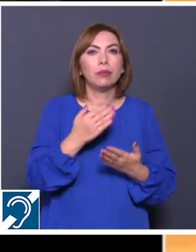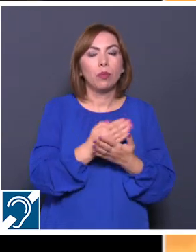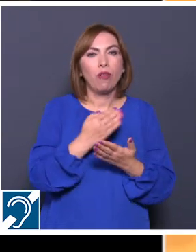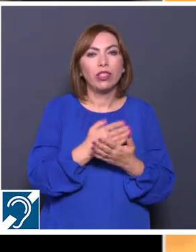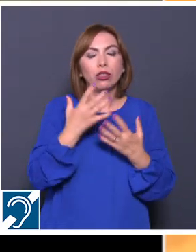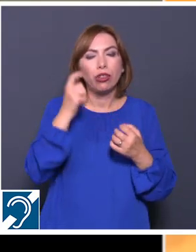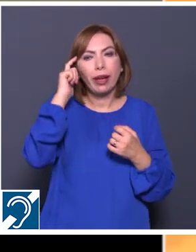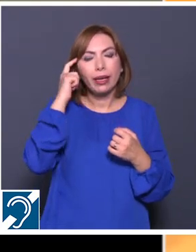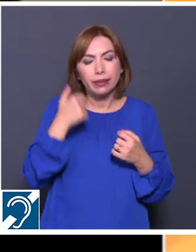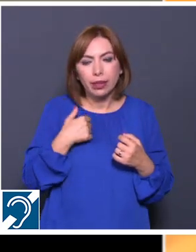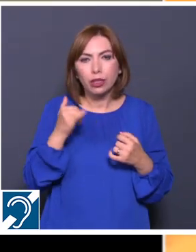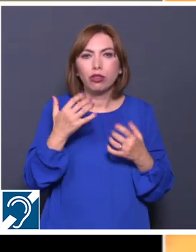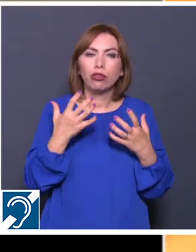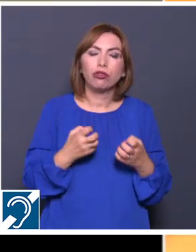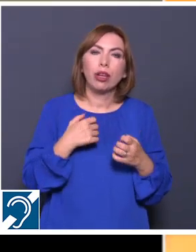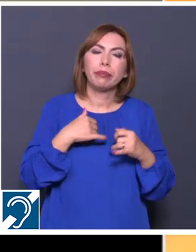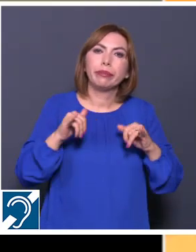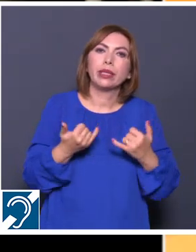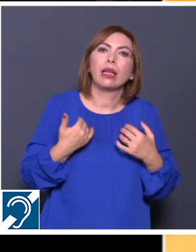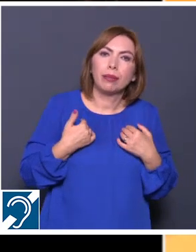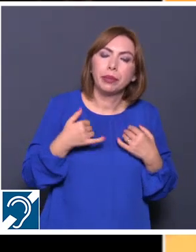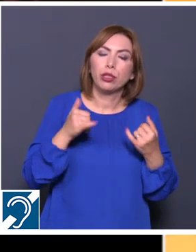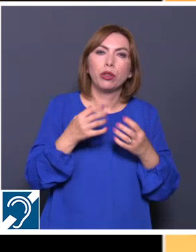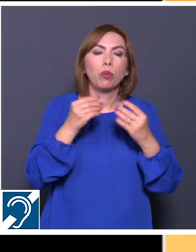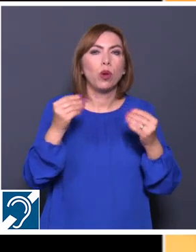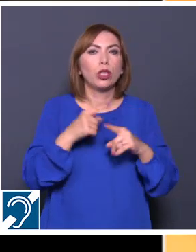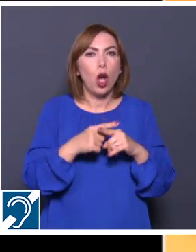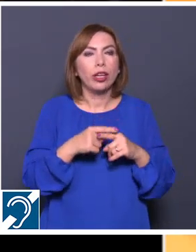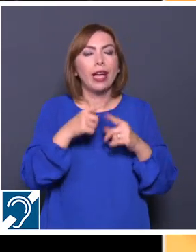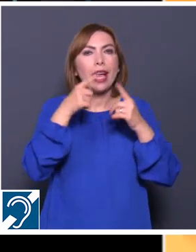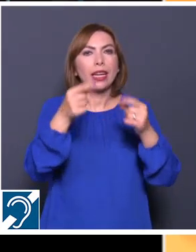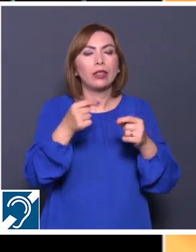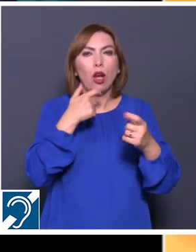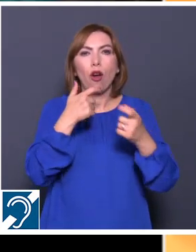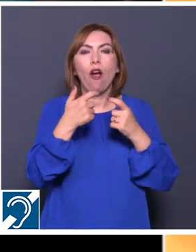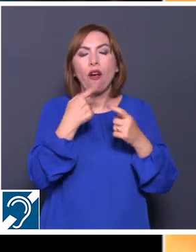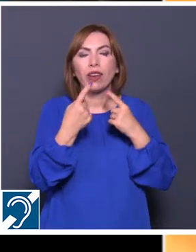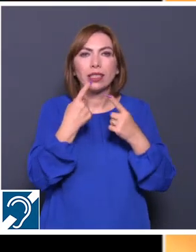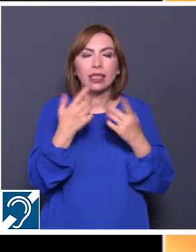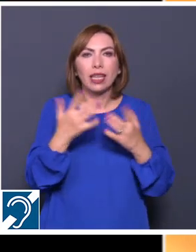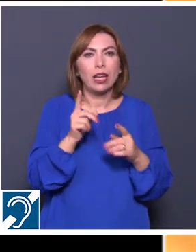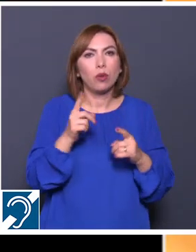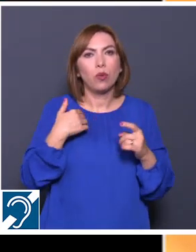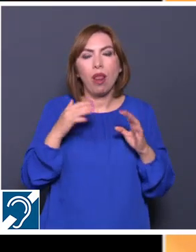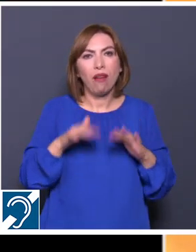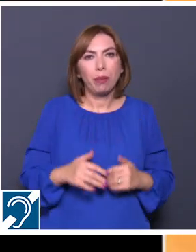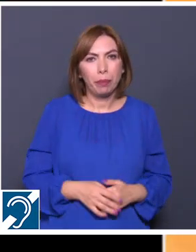povestesc ce gândesc și ce mi se întâmplă și de multe ori rezultă niște conversații pe care într-adevăr nu le